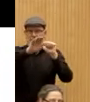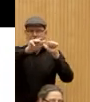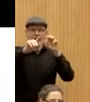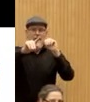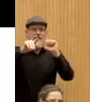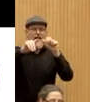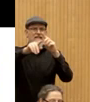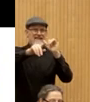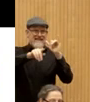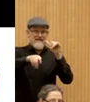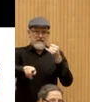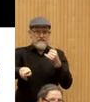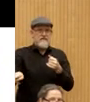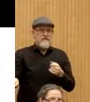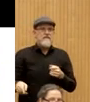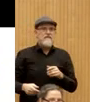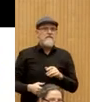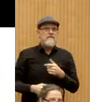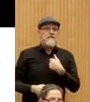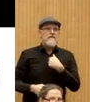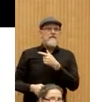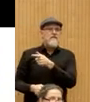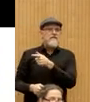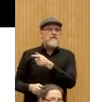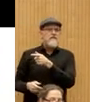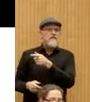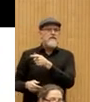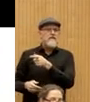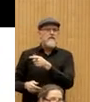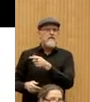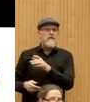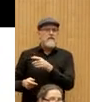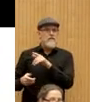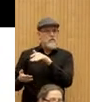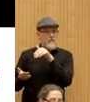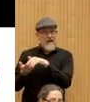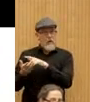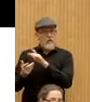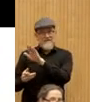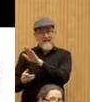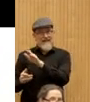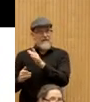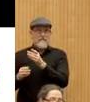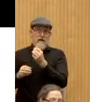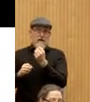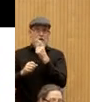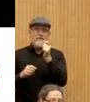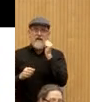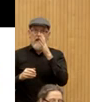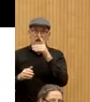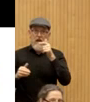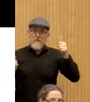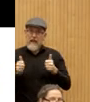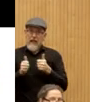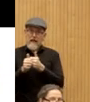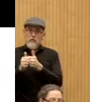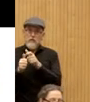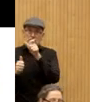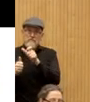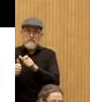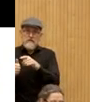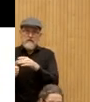Also der Herr Amanchi ist blind, soweit ich verstanden habe. Richtig. Und